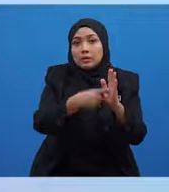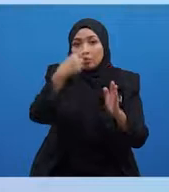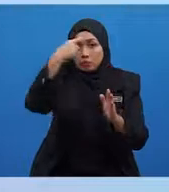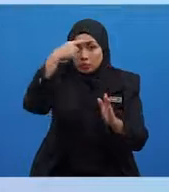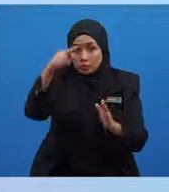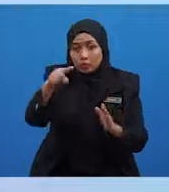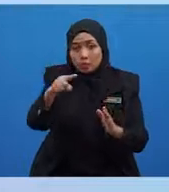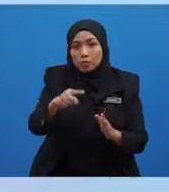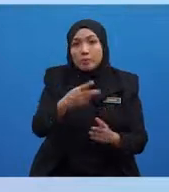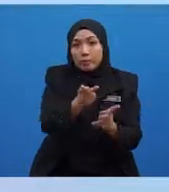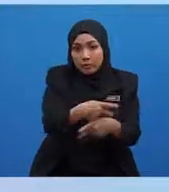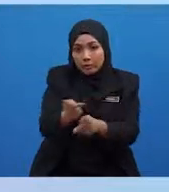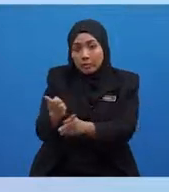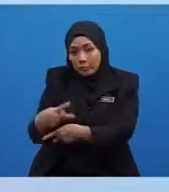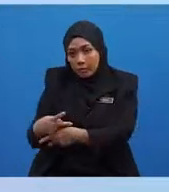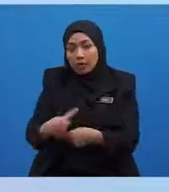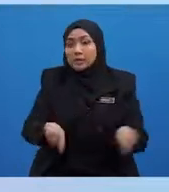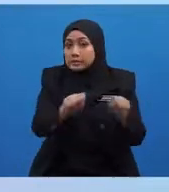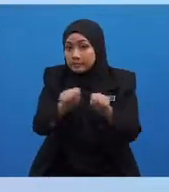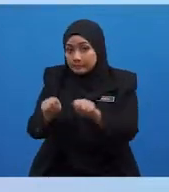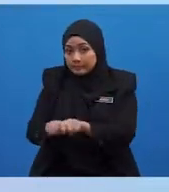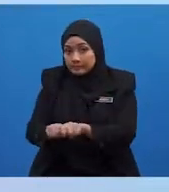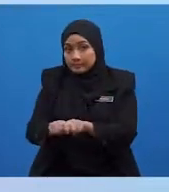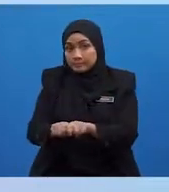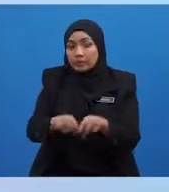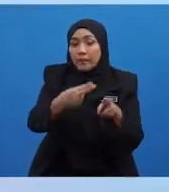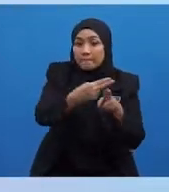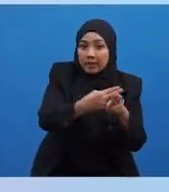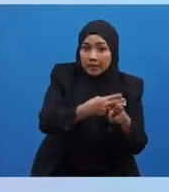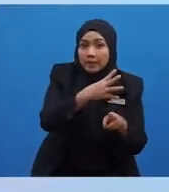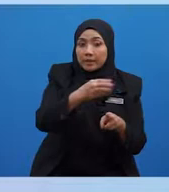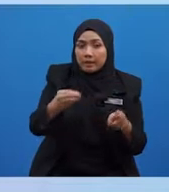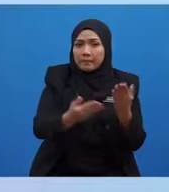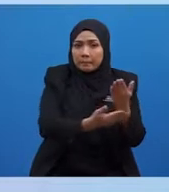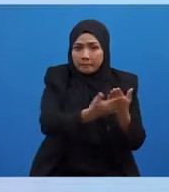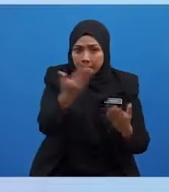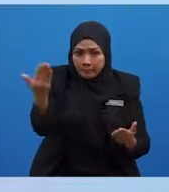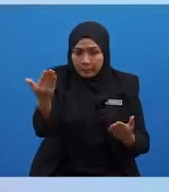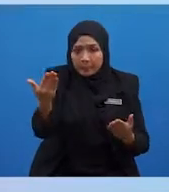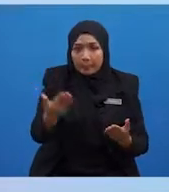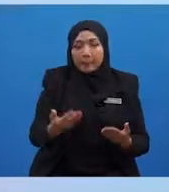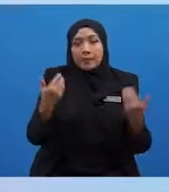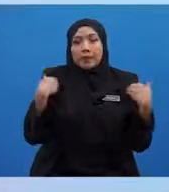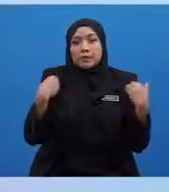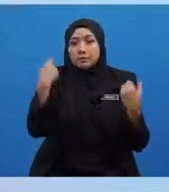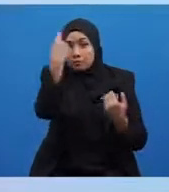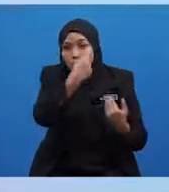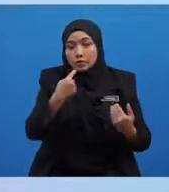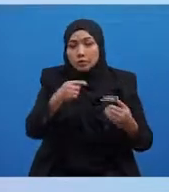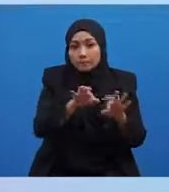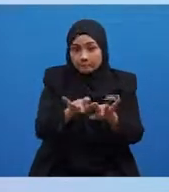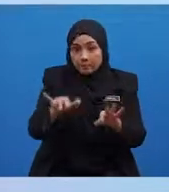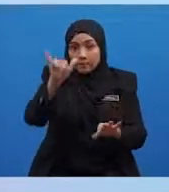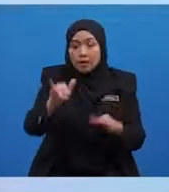seperti pendek dan ringkas, memiliki jenis muka taip yang